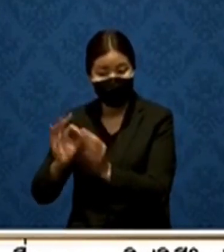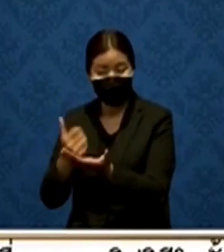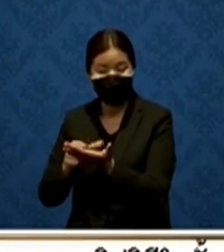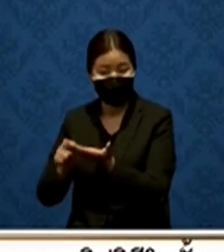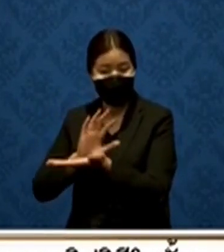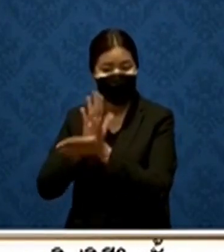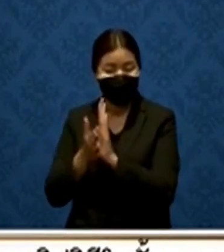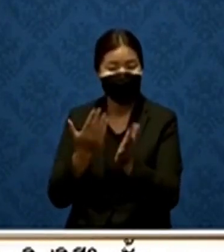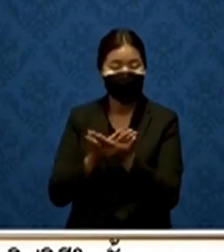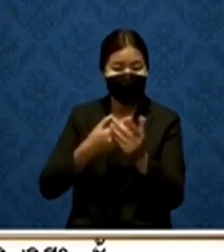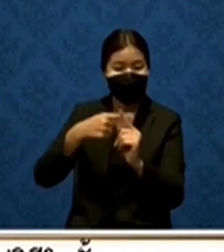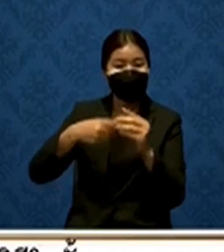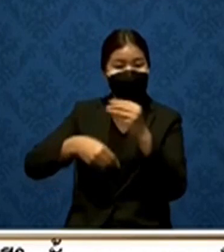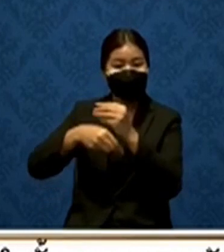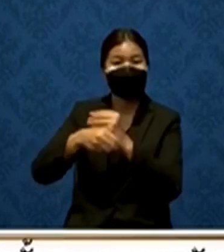คือสิงที่